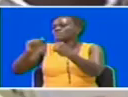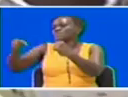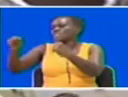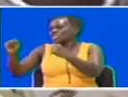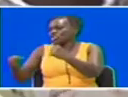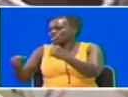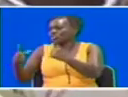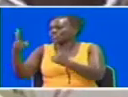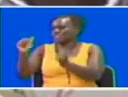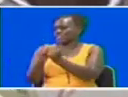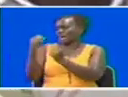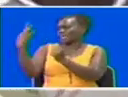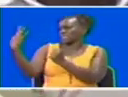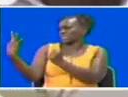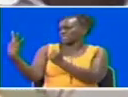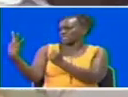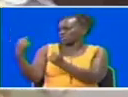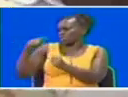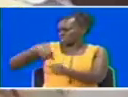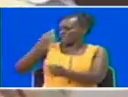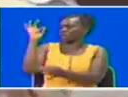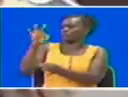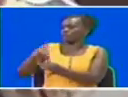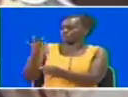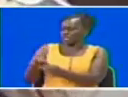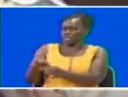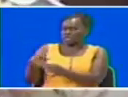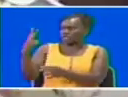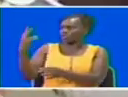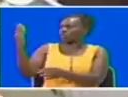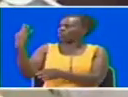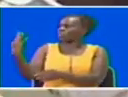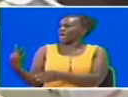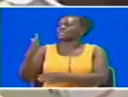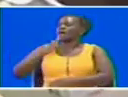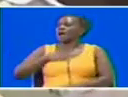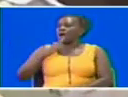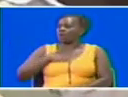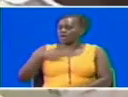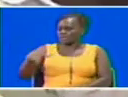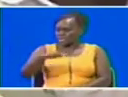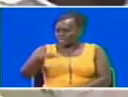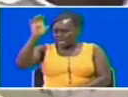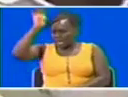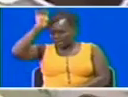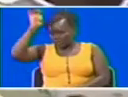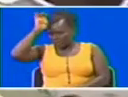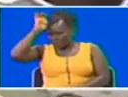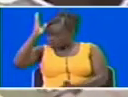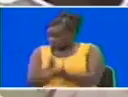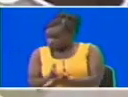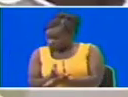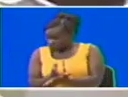2013. Hiyo kura, mimi nafikiri, to that, ilikuwa ni yetu katika kaunti hii ya Wasingishu. Ama sio kweli